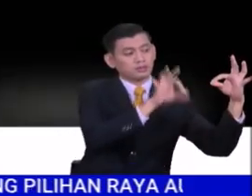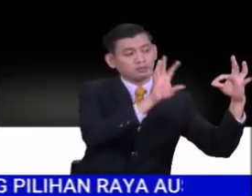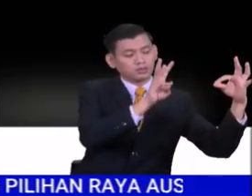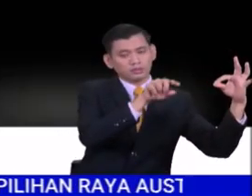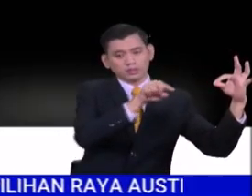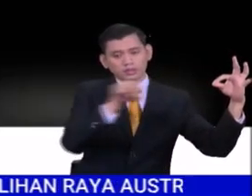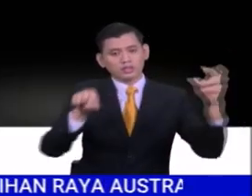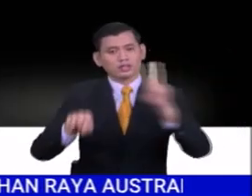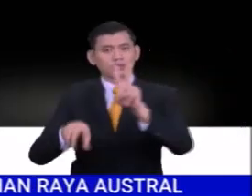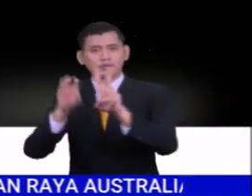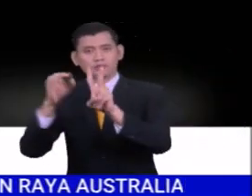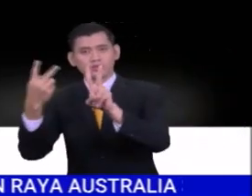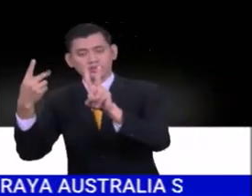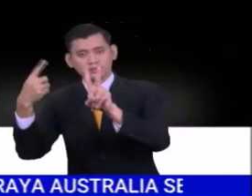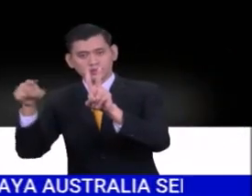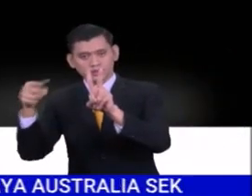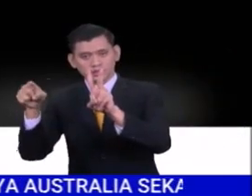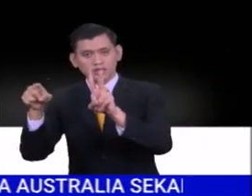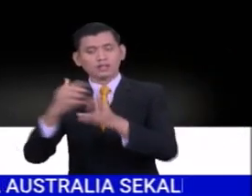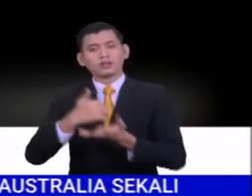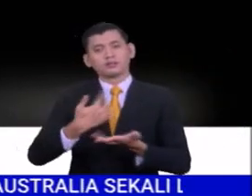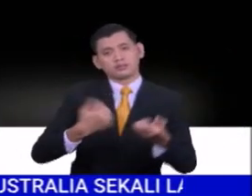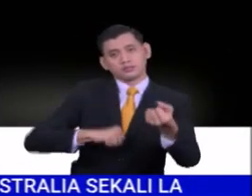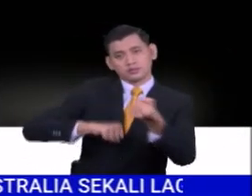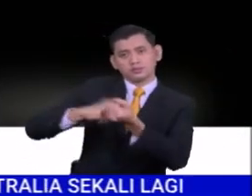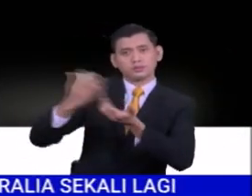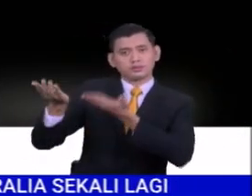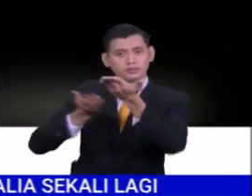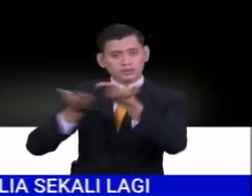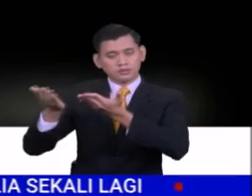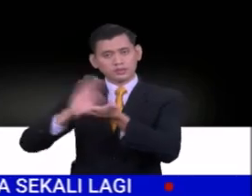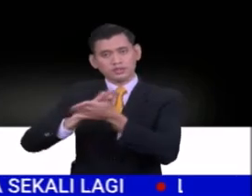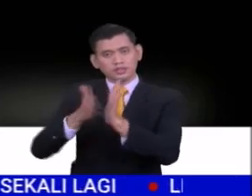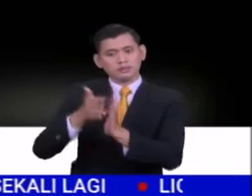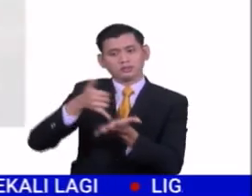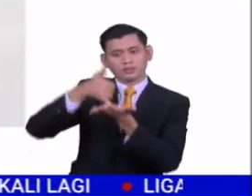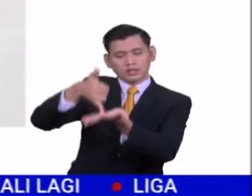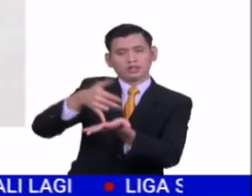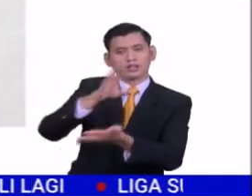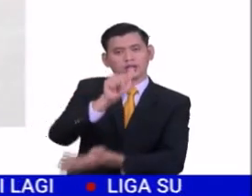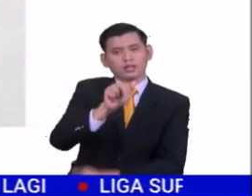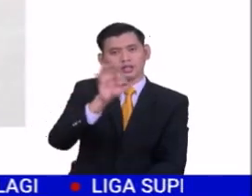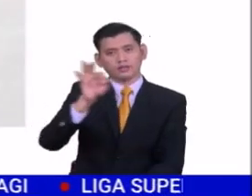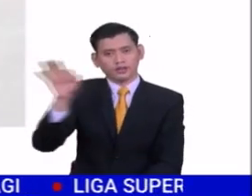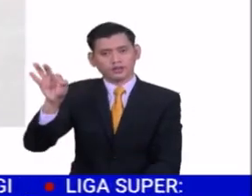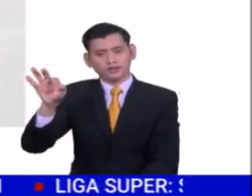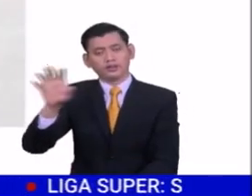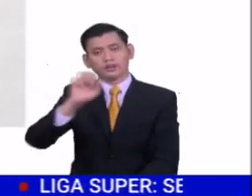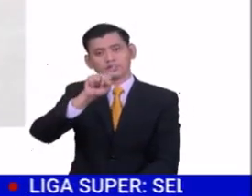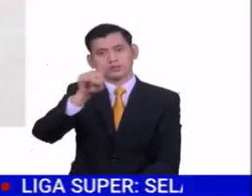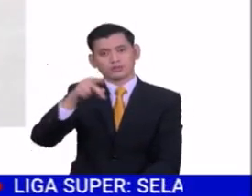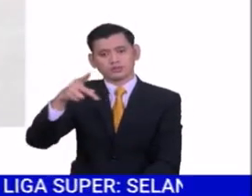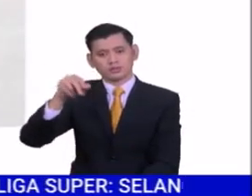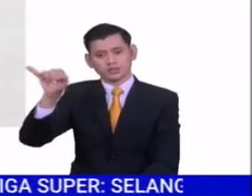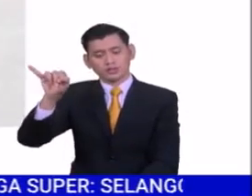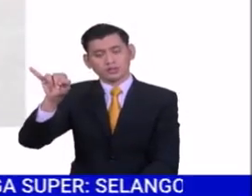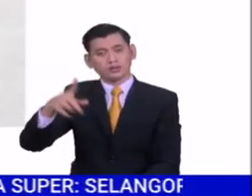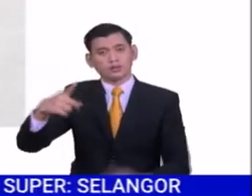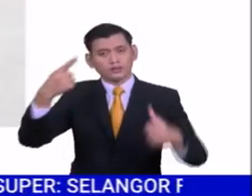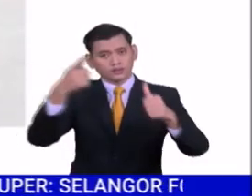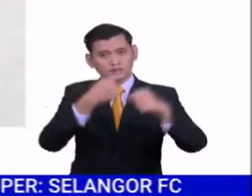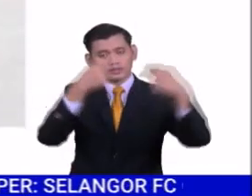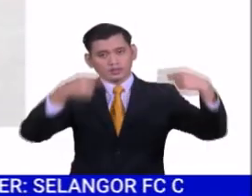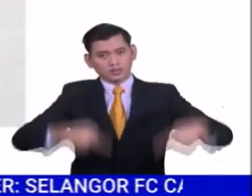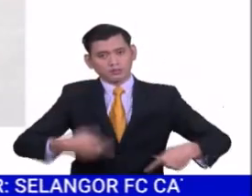hingga 2011 sumbangan beliau termasuk menjadikan piala AFF Suzuki yang kali pertama dipertandingkan dengan nama